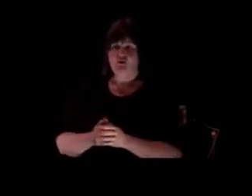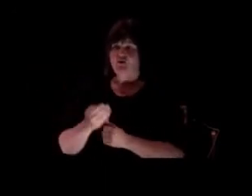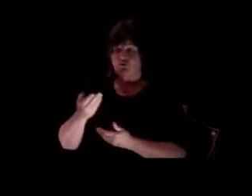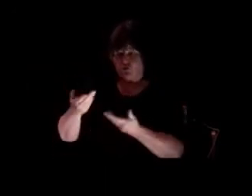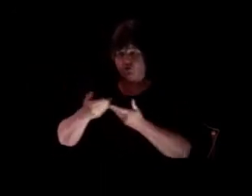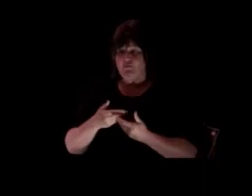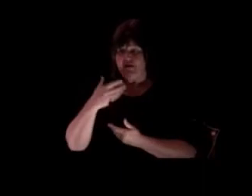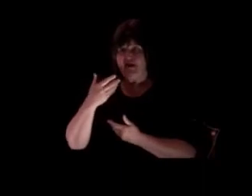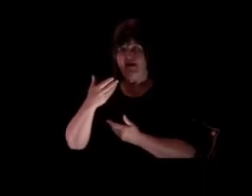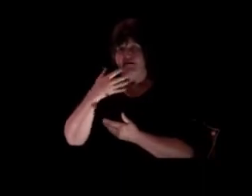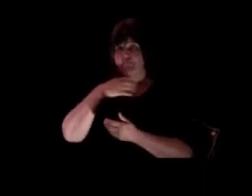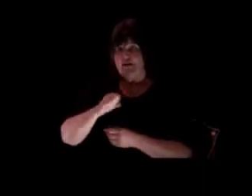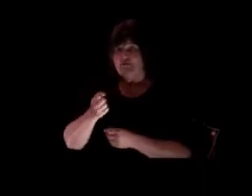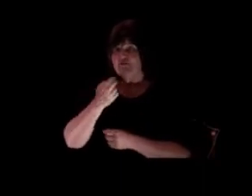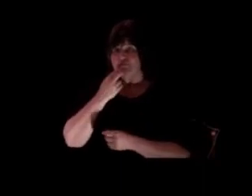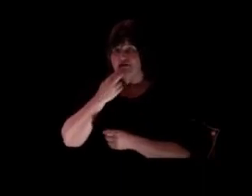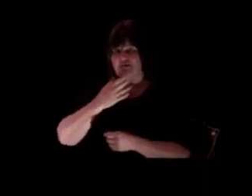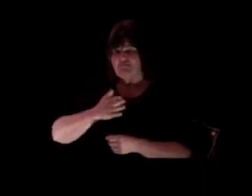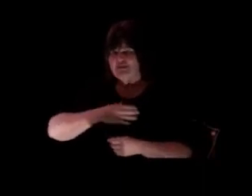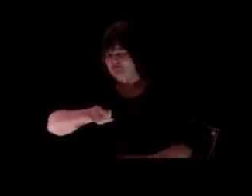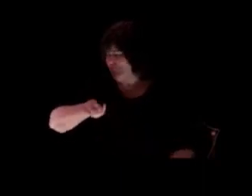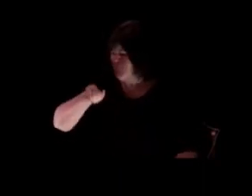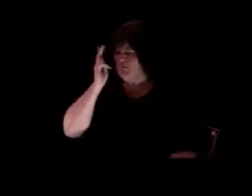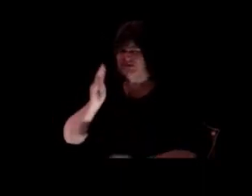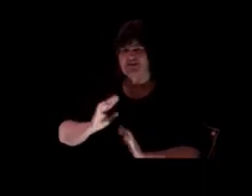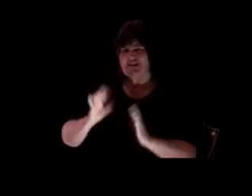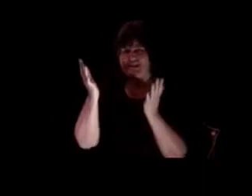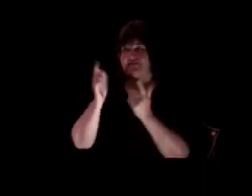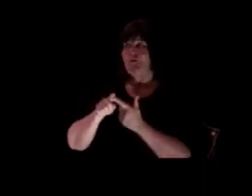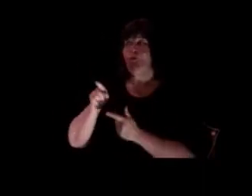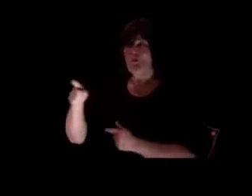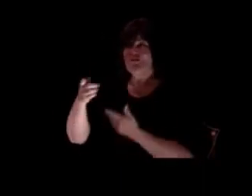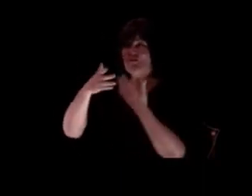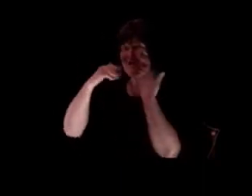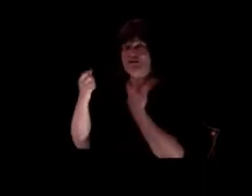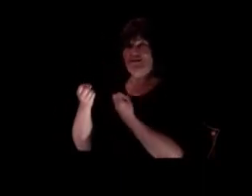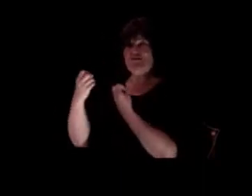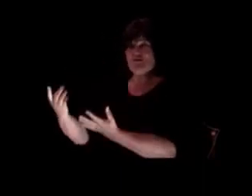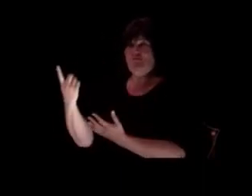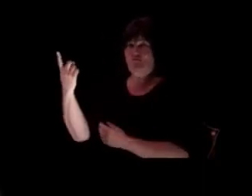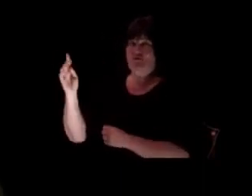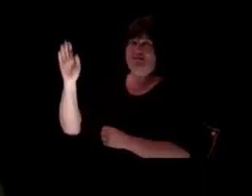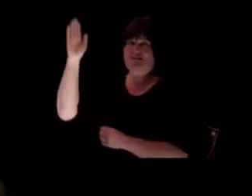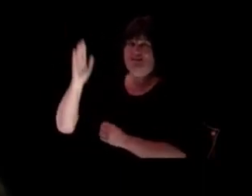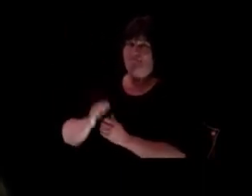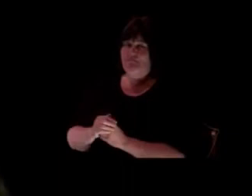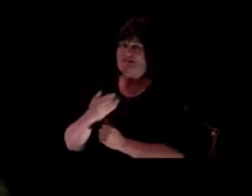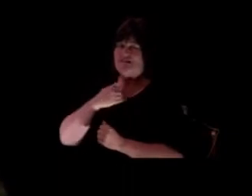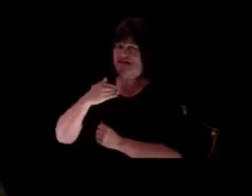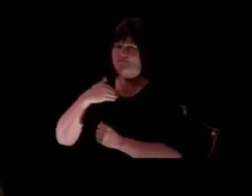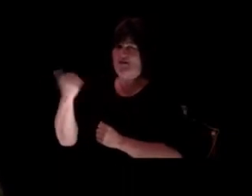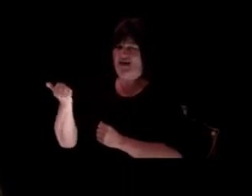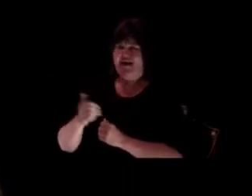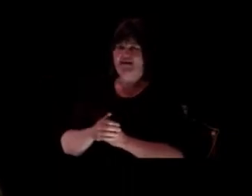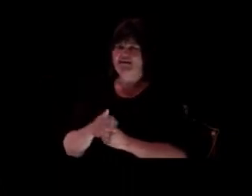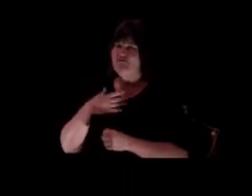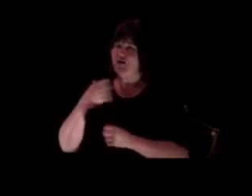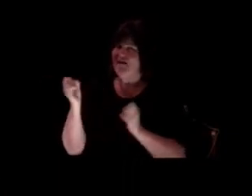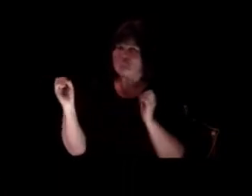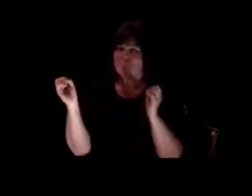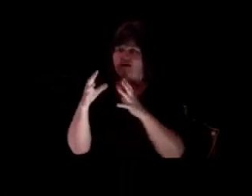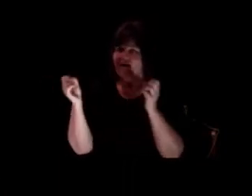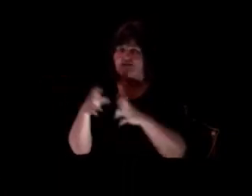liv». Og da var det altså Katrine som hadde fått den stemme, og det var helt magisk når du da plutselig